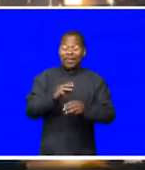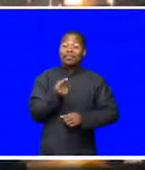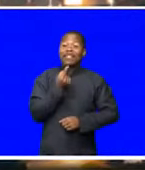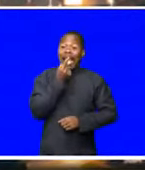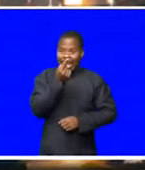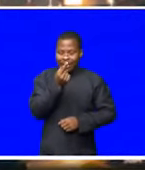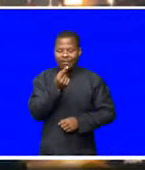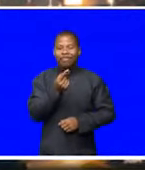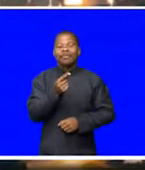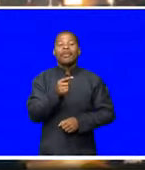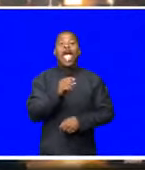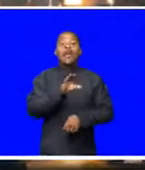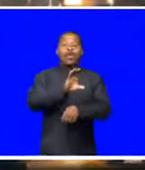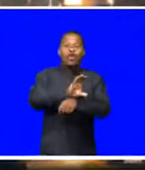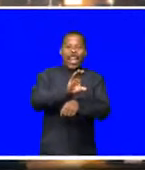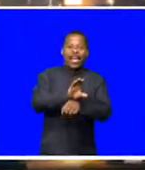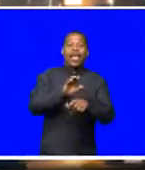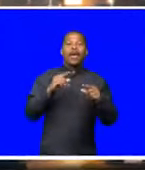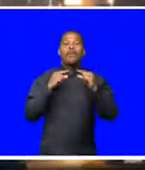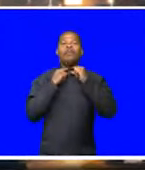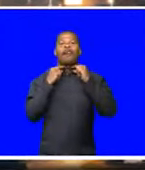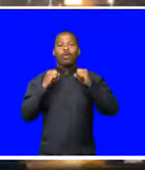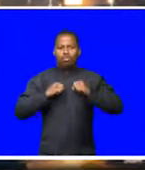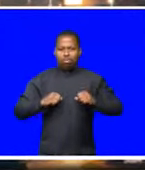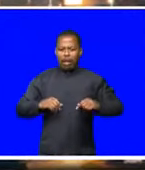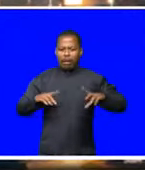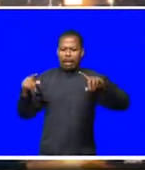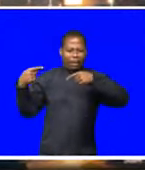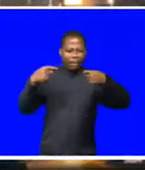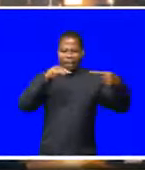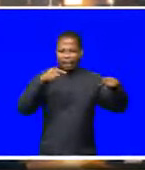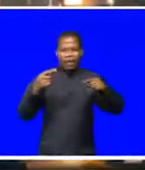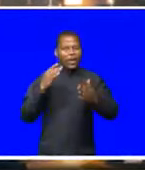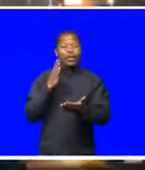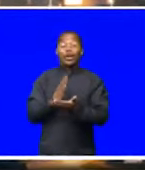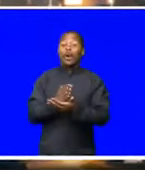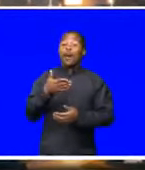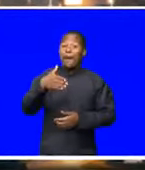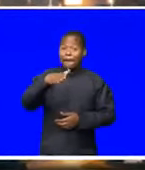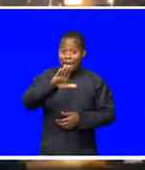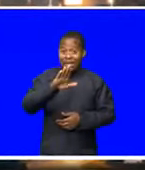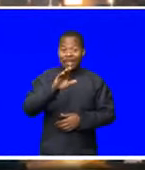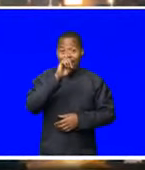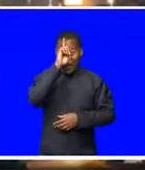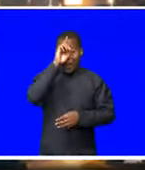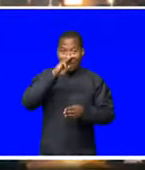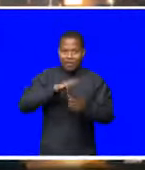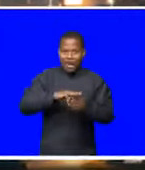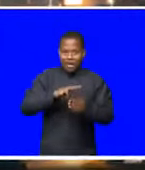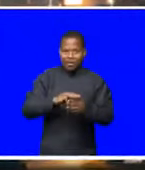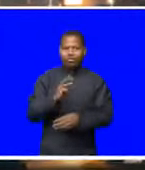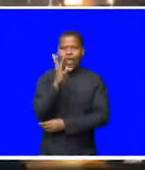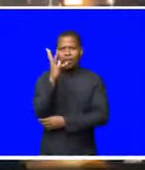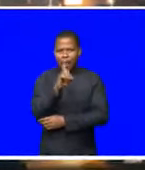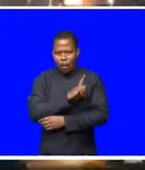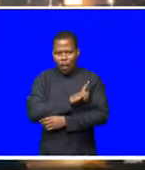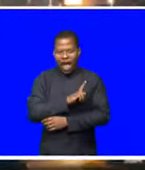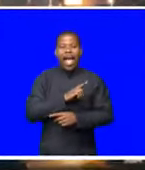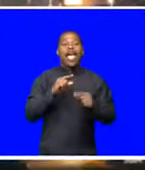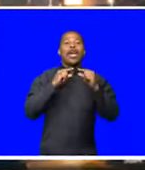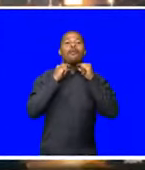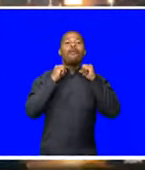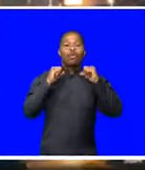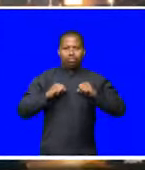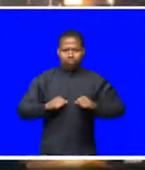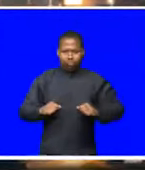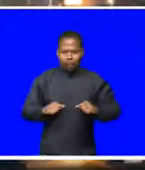ithi baholi bamabandla bagweme kuwebhana nemoya yokwehlukana emabandleni abayolusile. Mhlekazi abaphefumula ngeliphimbo lenduna Themba Gininza